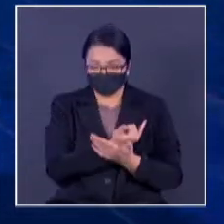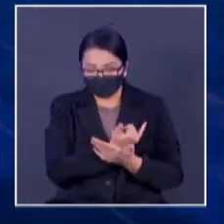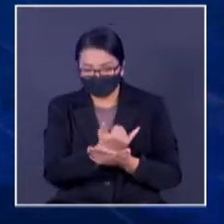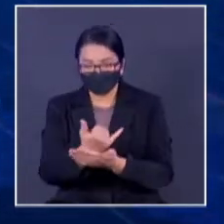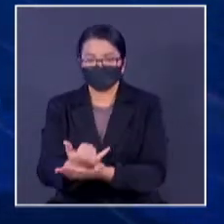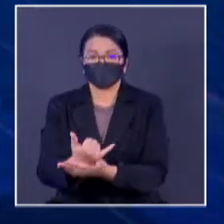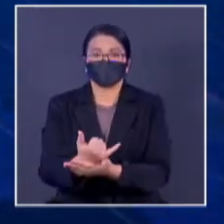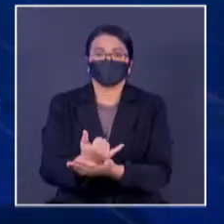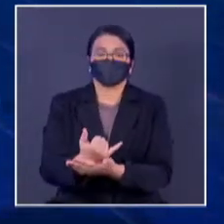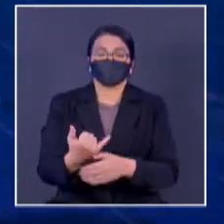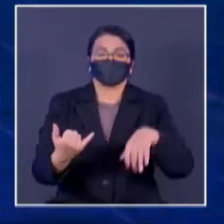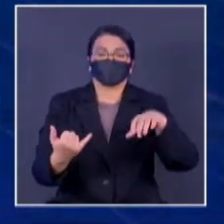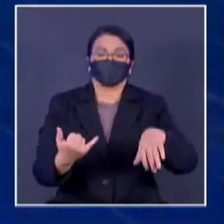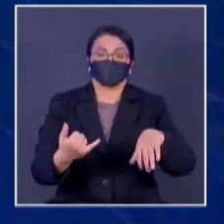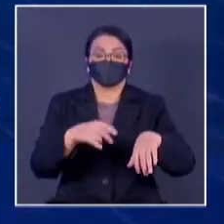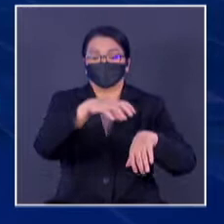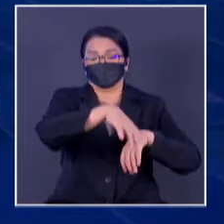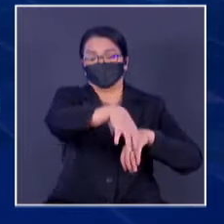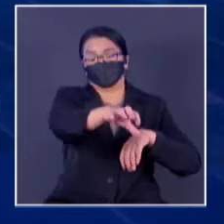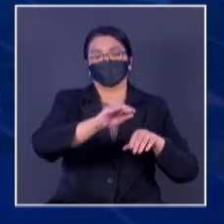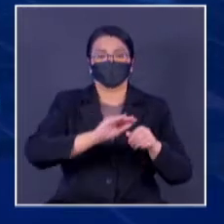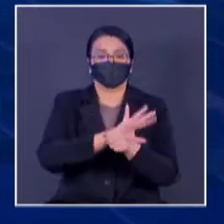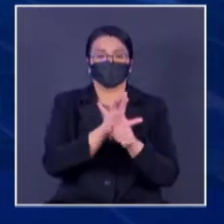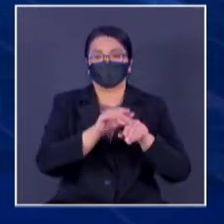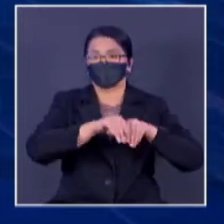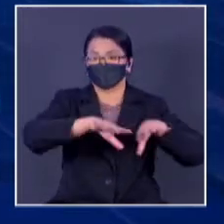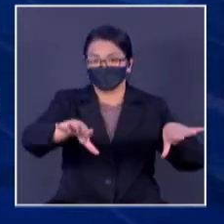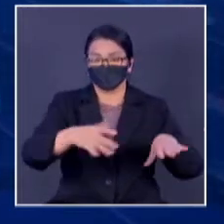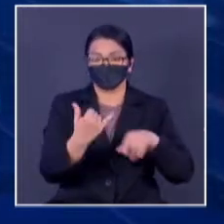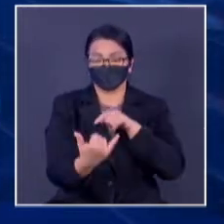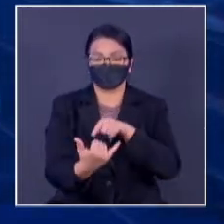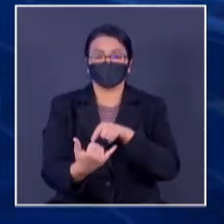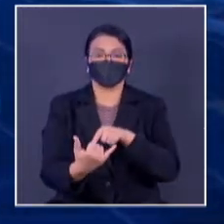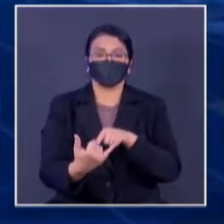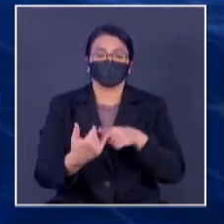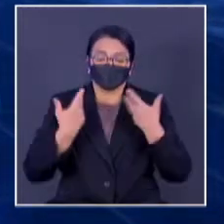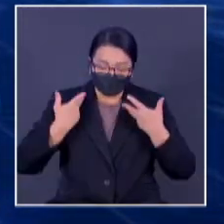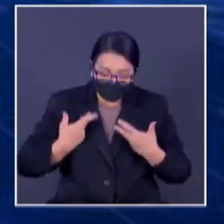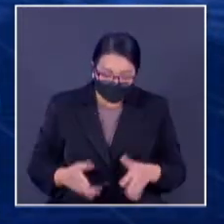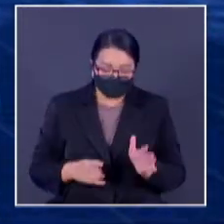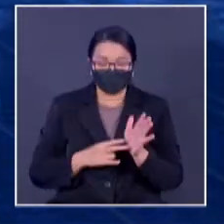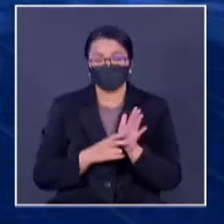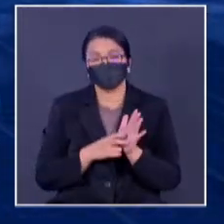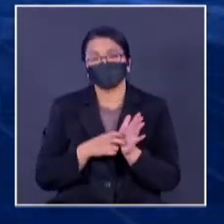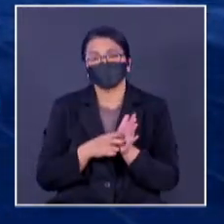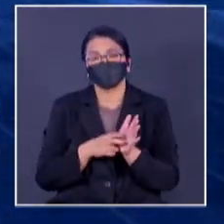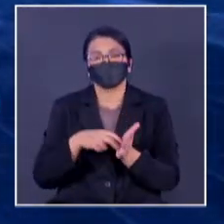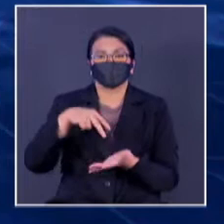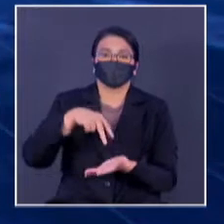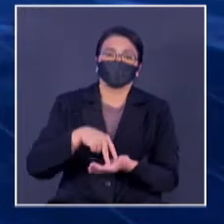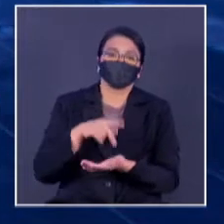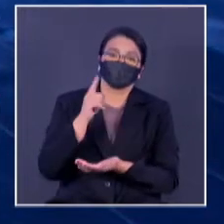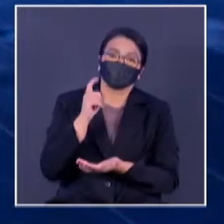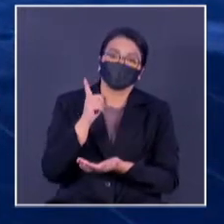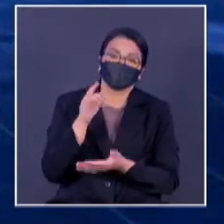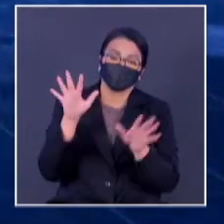ที่หอพักผู้ป่วยติดเชื้อโควิดทั้งที่สภาพตอนนี้ตอนนั้นนะฮะร่างกายแทบจะยืนไม่ไหวแล้วนะครับแล้วก็มีสภา